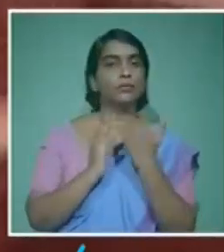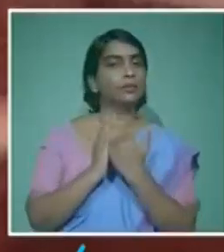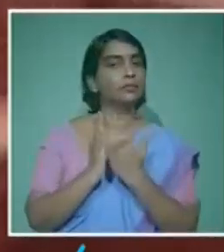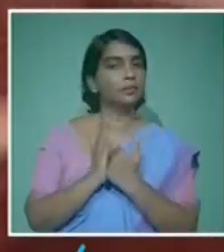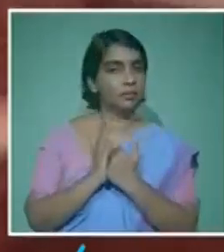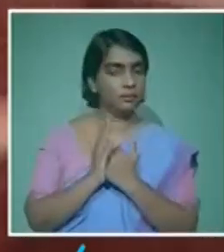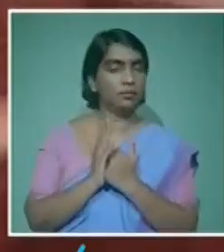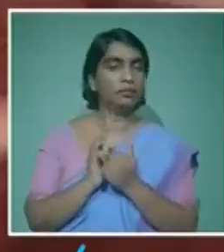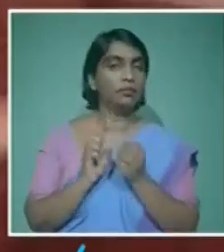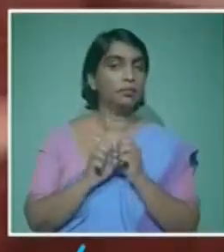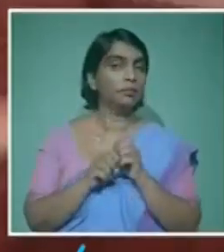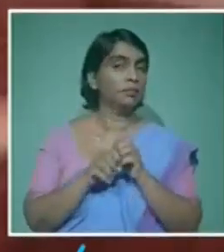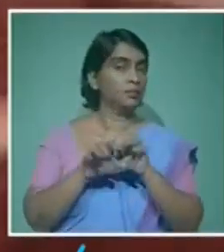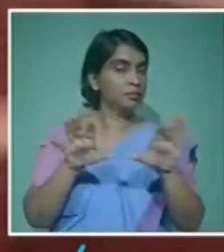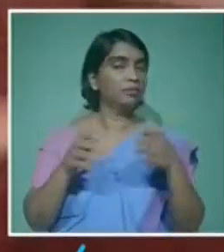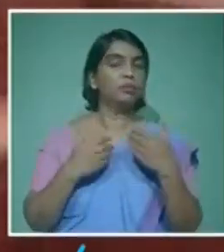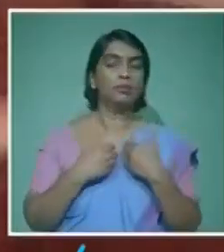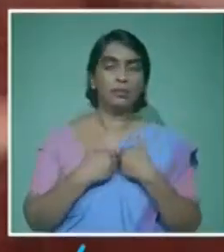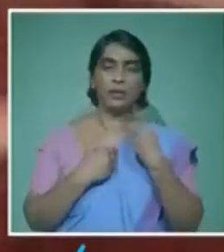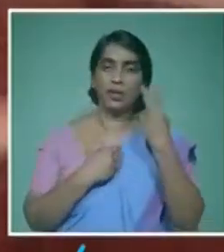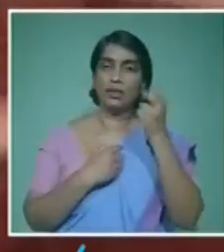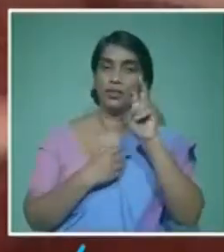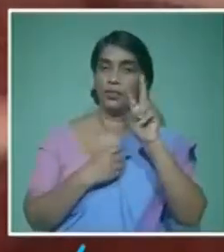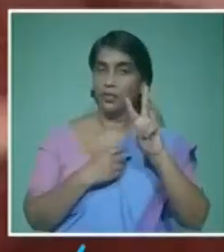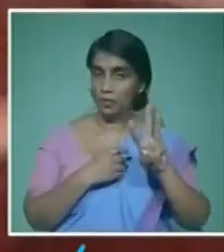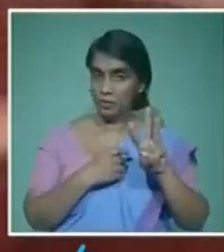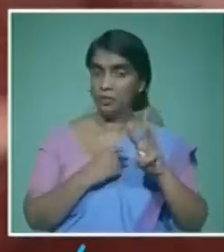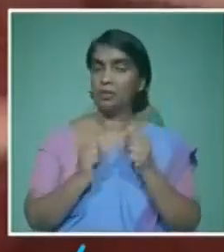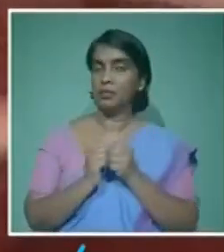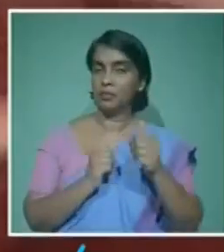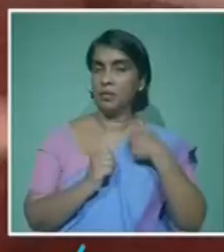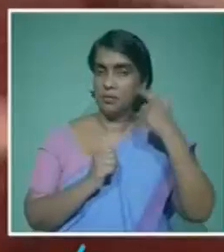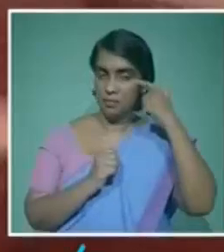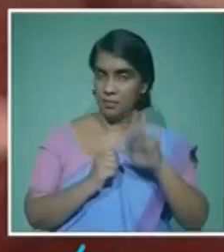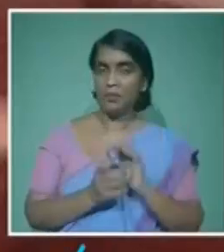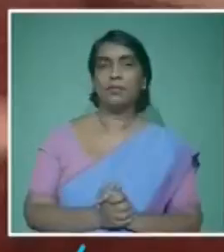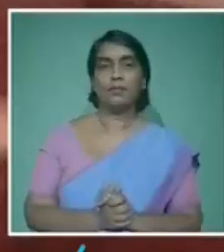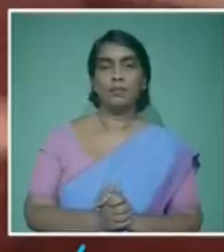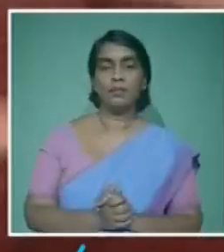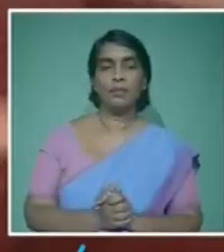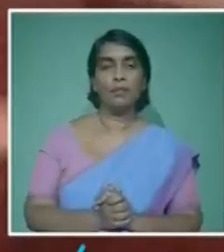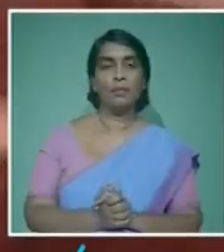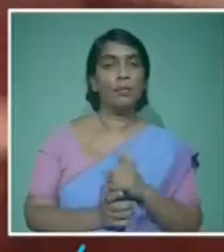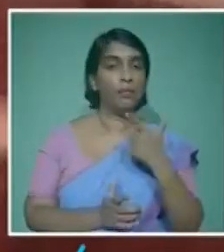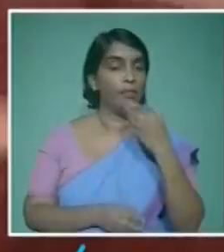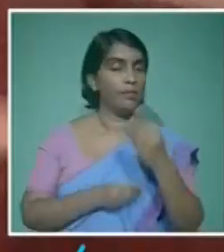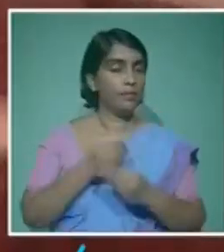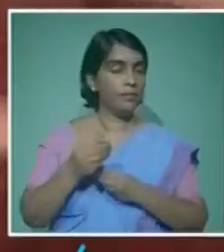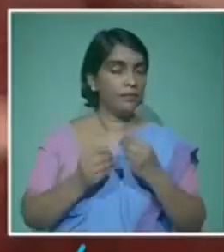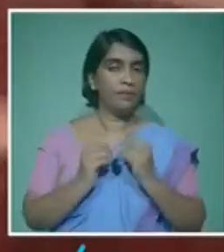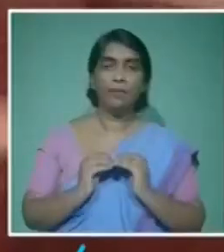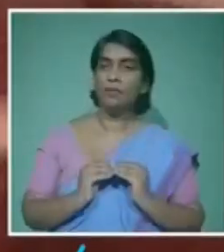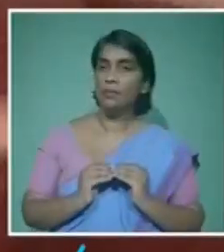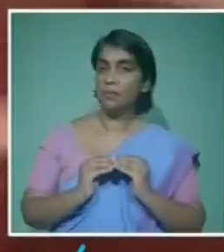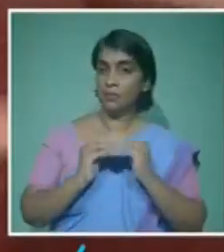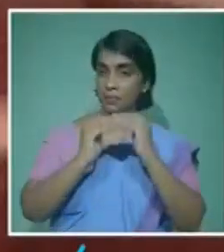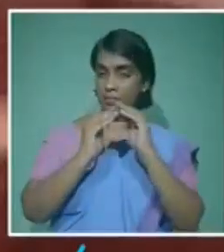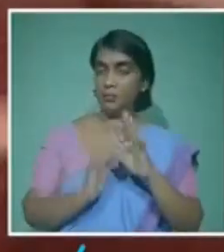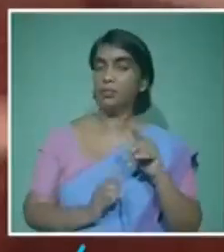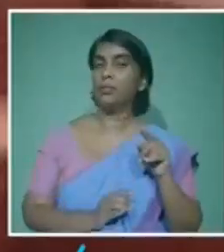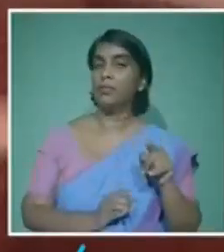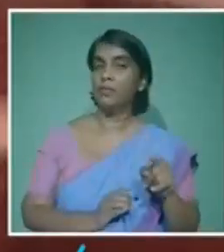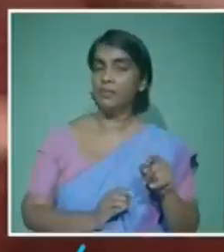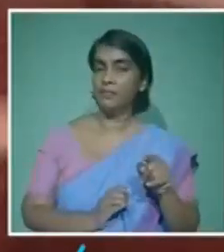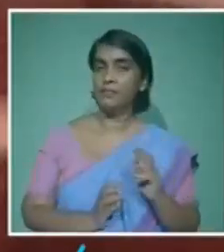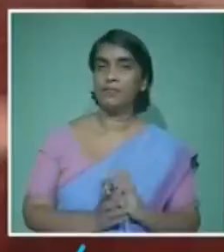என்பதையும் இங்கு நான் தெரிவித்துக் கொள்ள விரும்புகின்றேன். அதே நேரம் மீனின உற்பத்தியில் பெருக்கம் கருதி செயற்கை பவளப்பாறைகள்